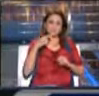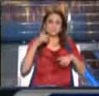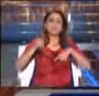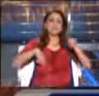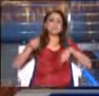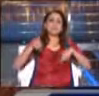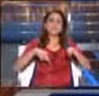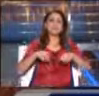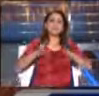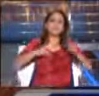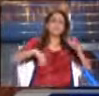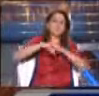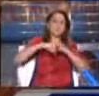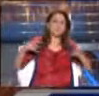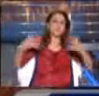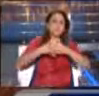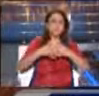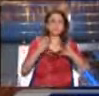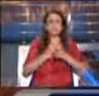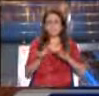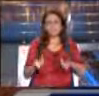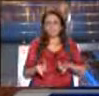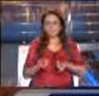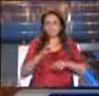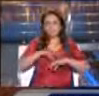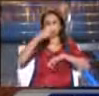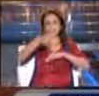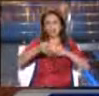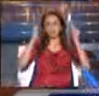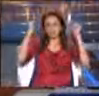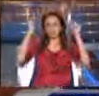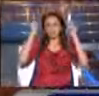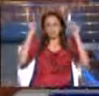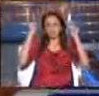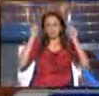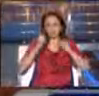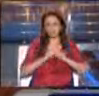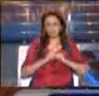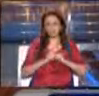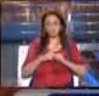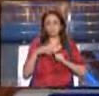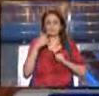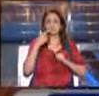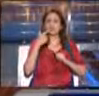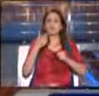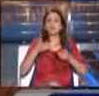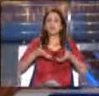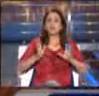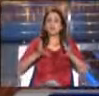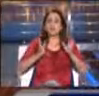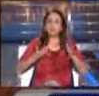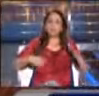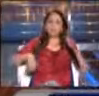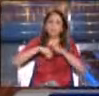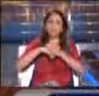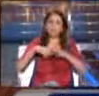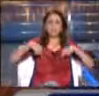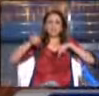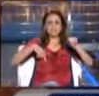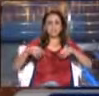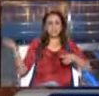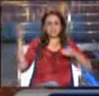زالوا السياسيين بعد الثوره اللي احنا كنا بنعاني ان هم لوثوا الرياضه ولوثوا كره القدم بدخول السياسه واستخدام